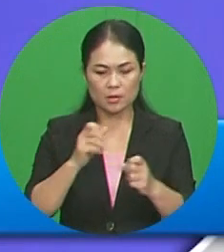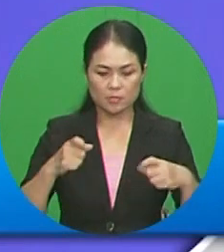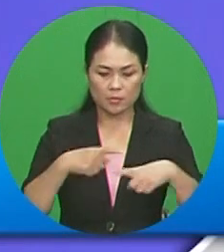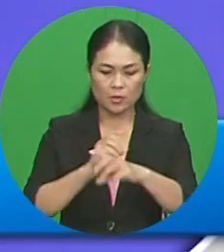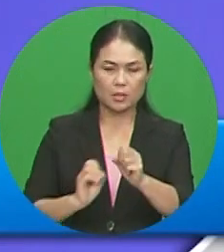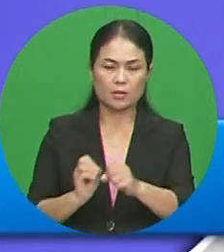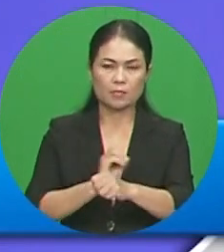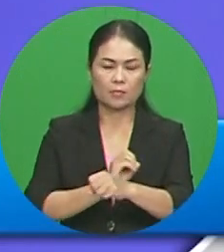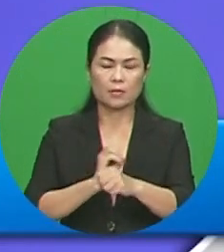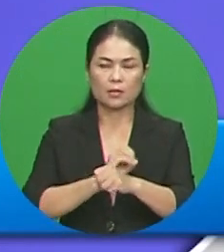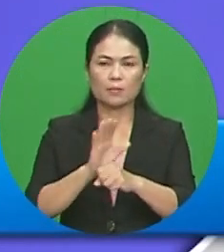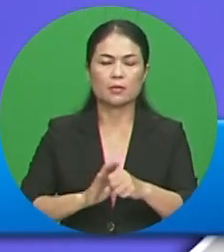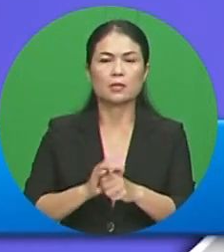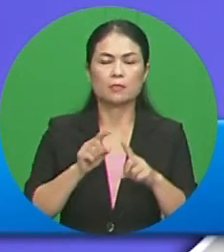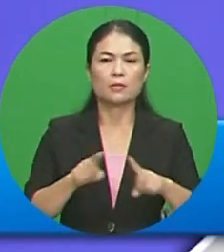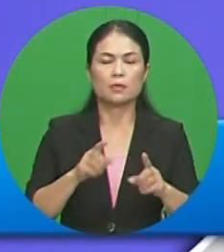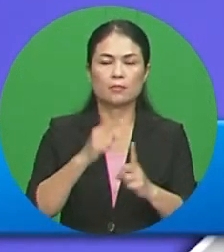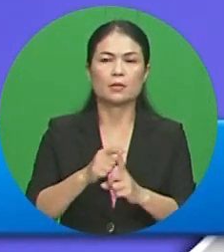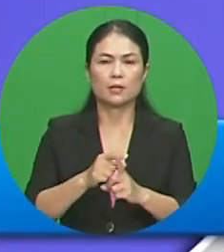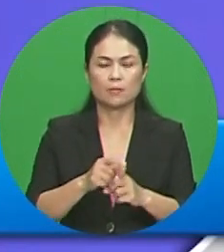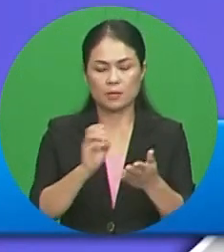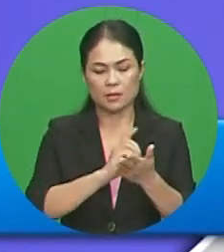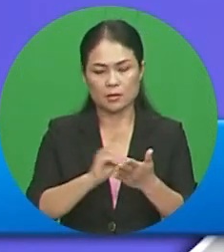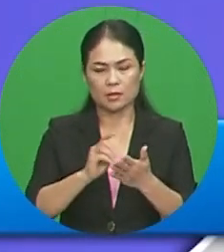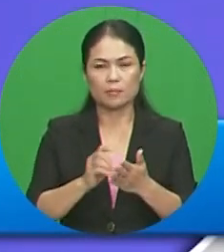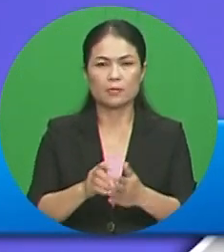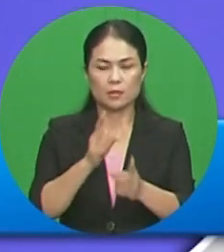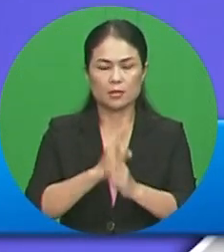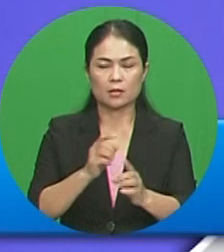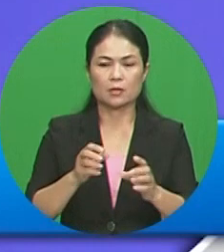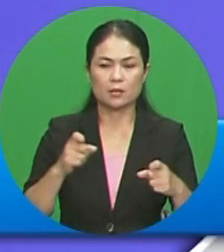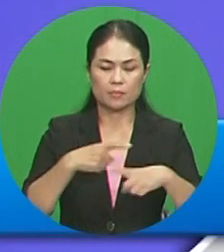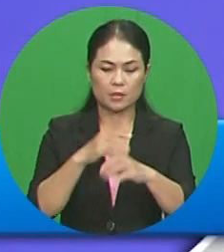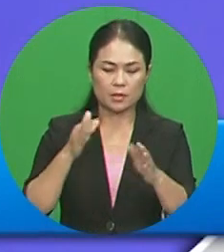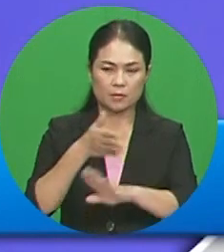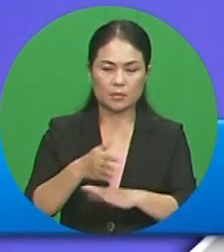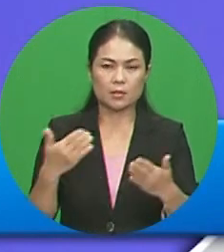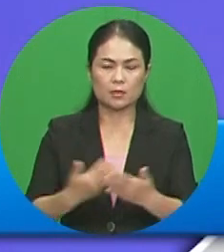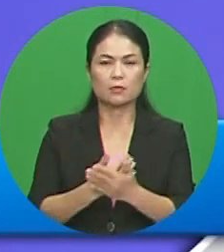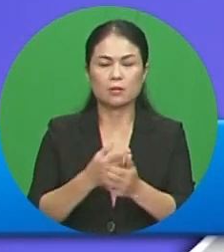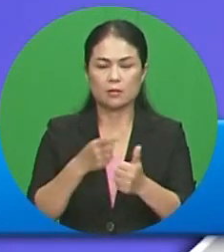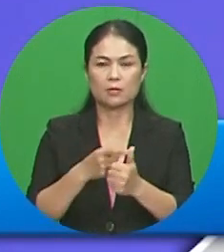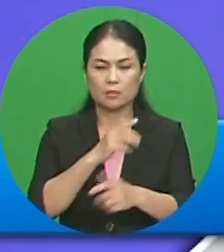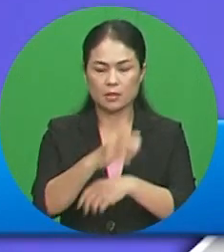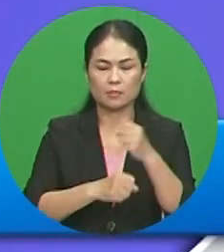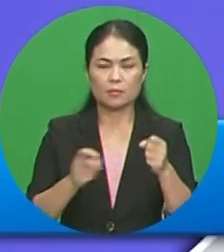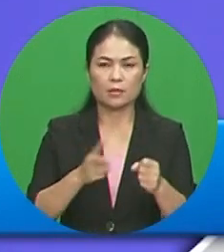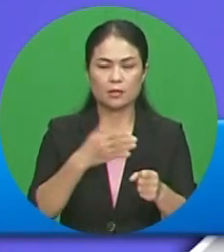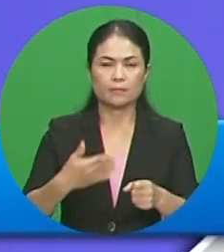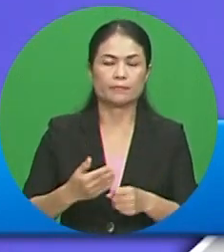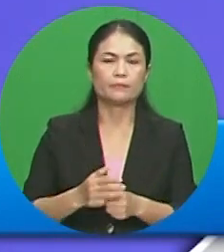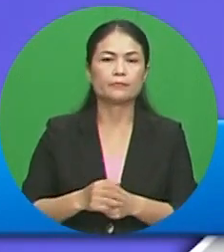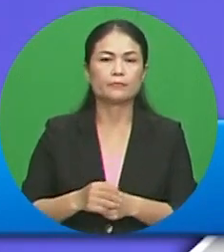đập rạm buôn nụ tê. Bọn tái bị đi cư chỉ ai cả xa dông tệ tôn từ nâng virus chlông thăm mây để miết đám cầm nát đời chân nằm tì bọn đập rạm